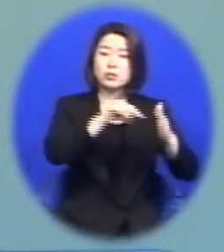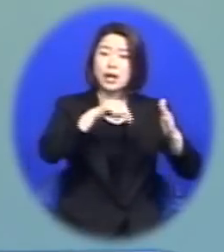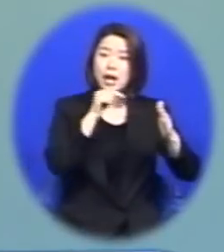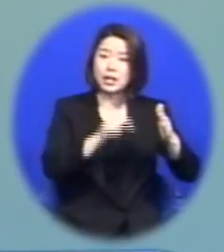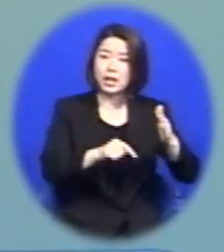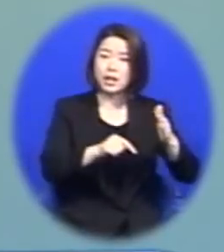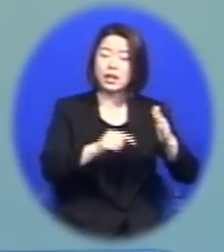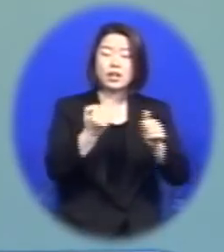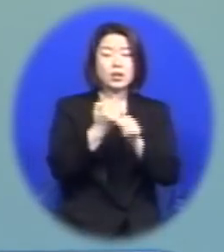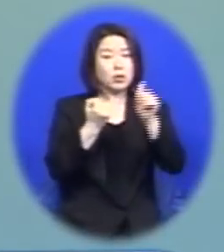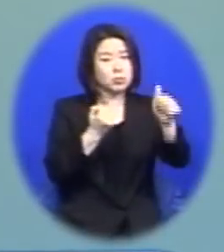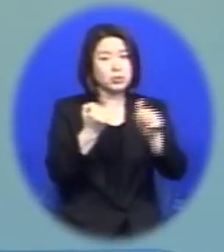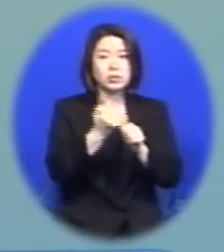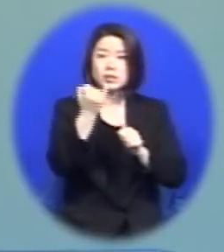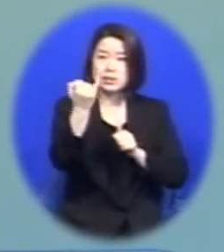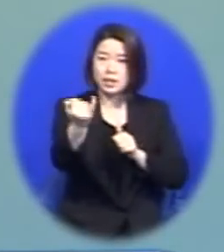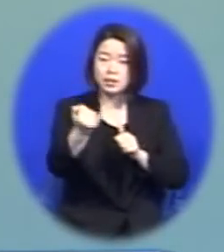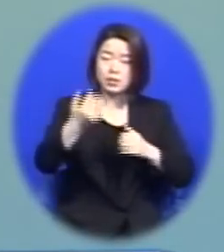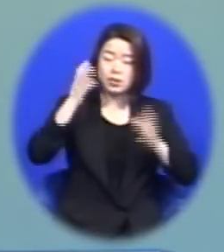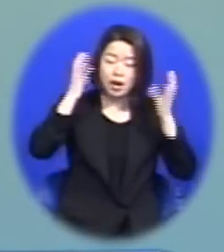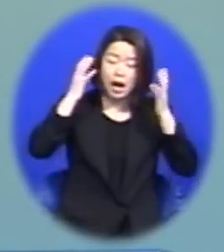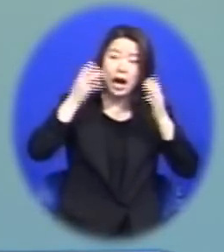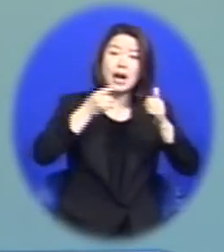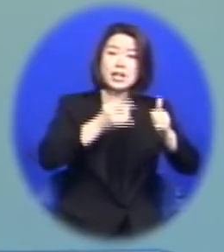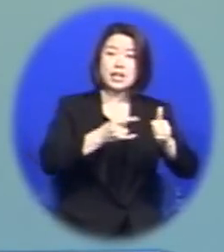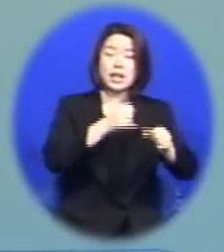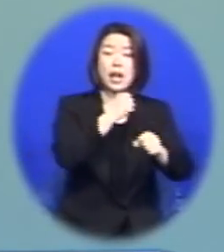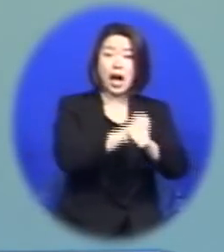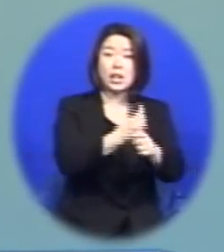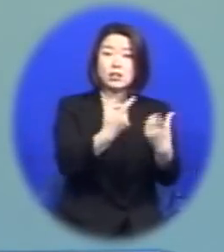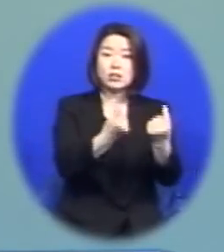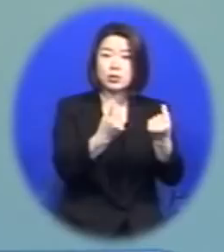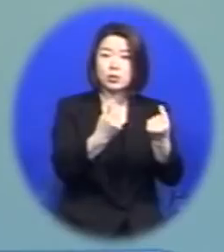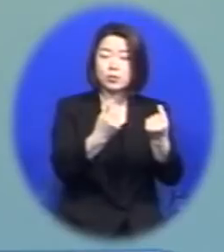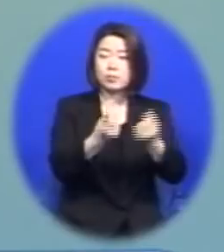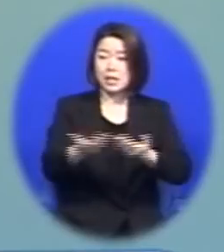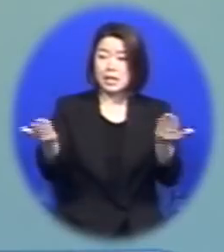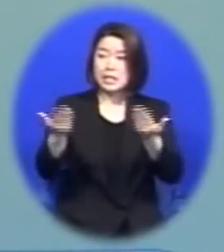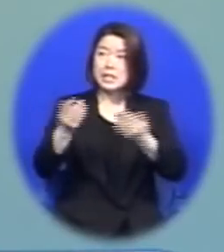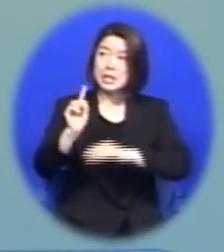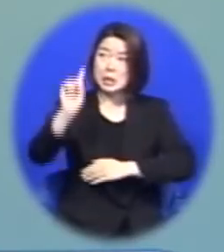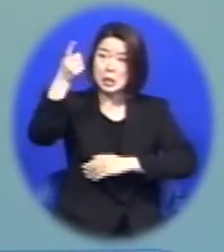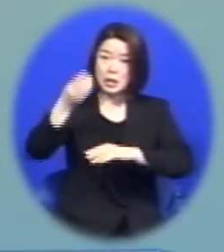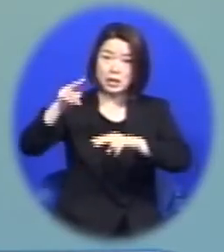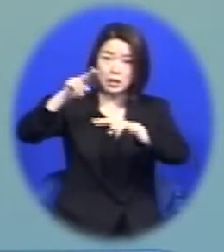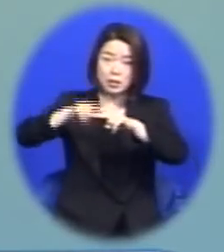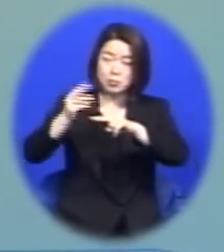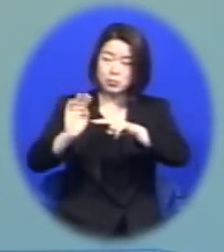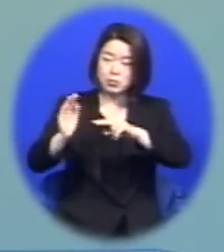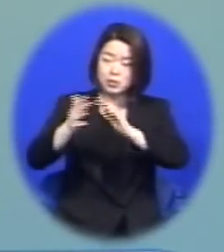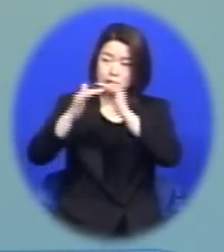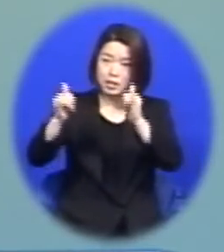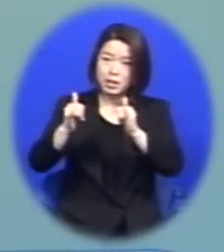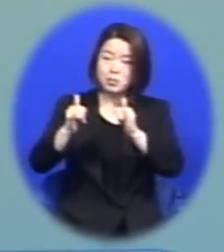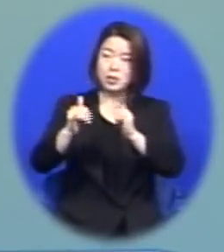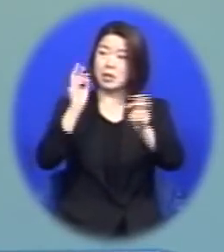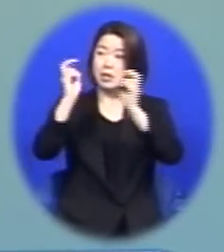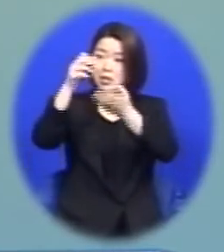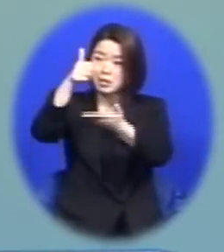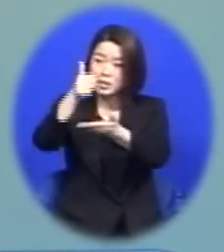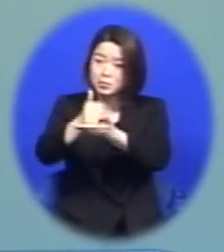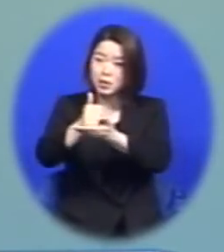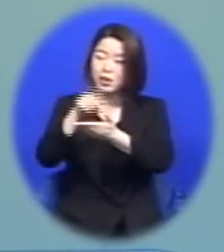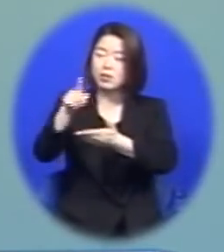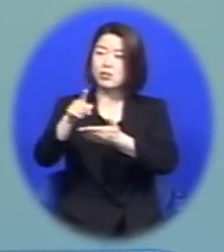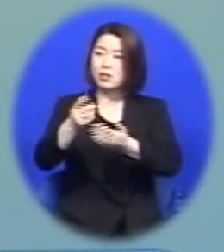자녀들 여러분의 남편들에게 하는 것처럼 직장에 상관이 나 상사나 아 사장님 에게 그렇게 한